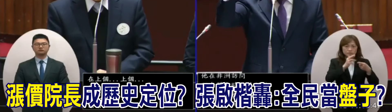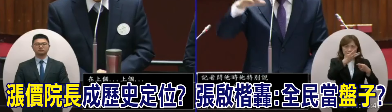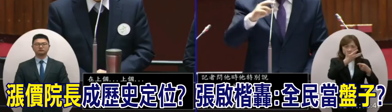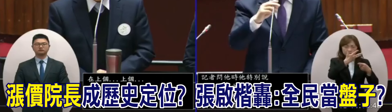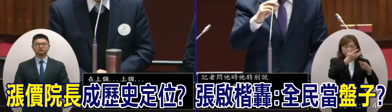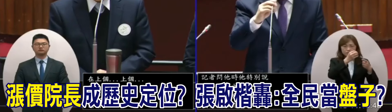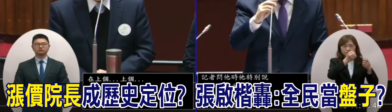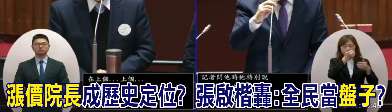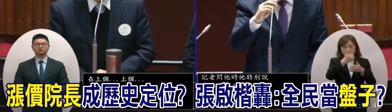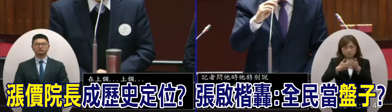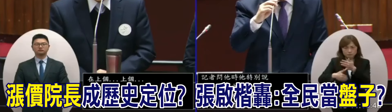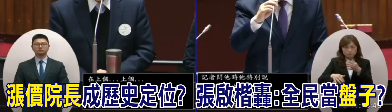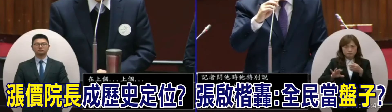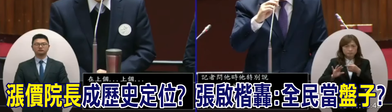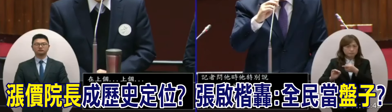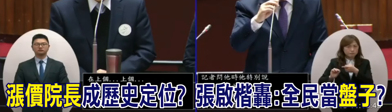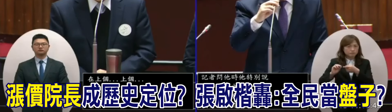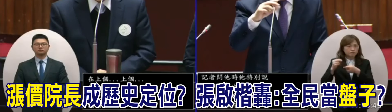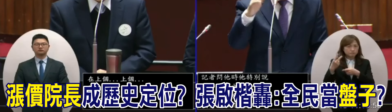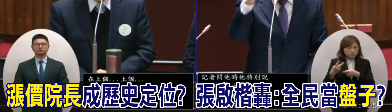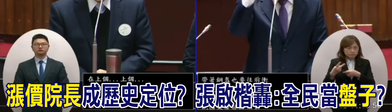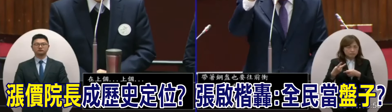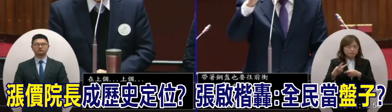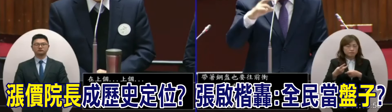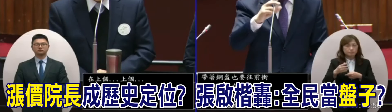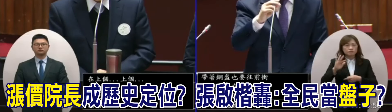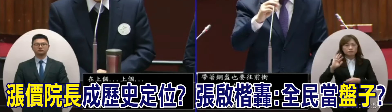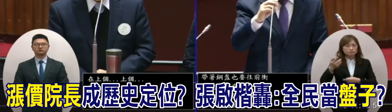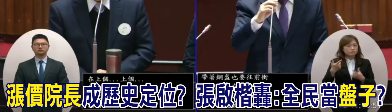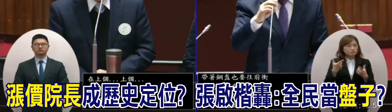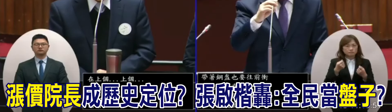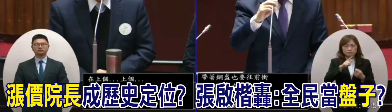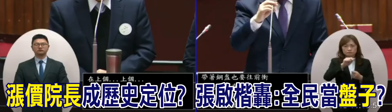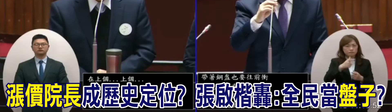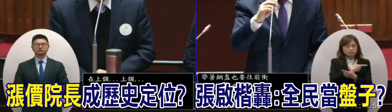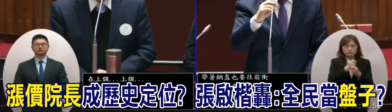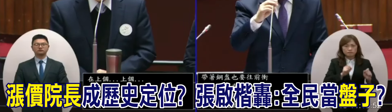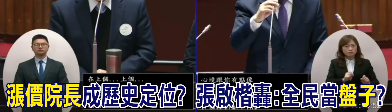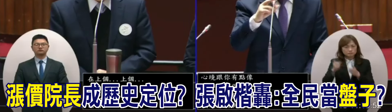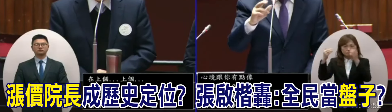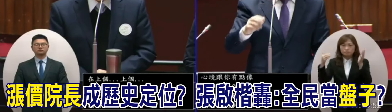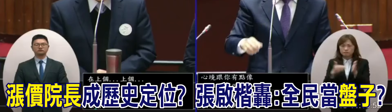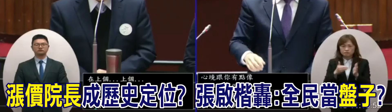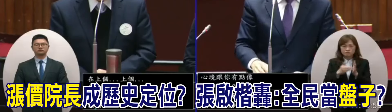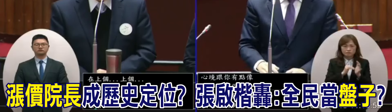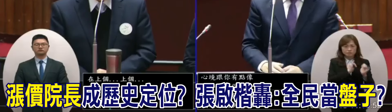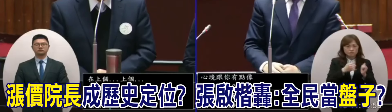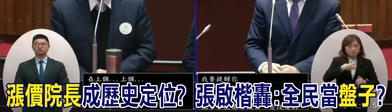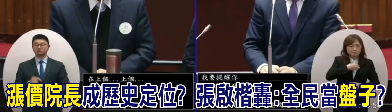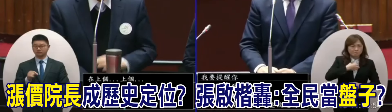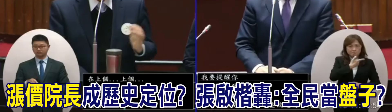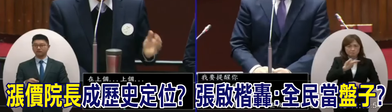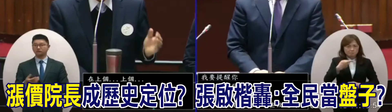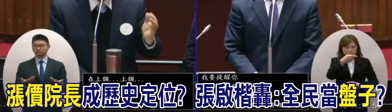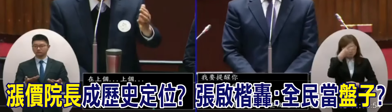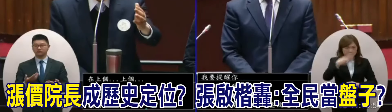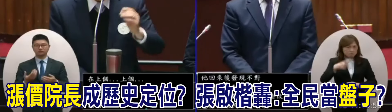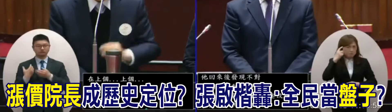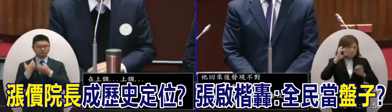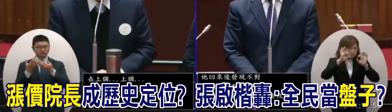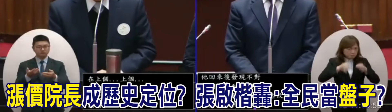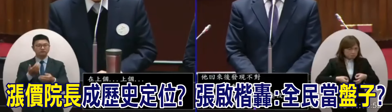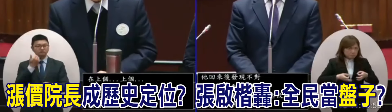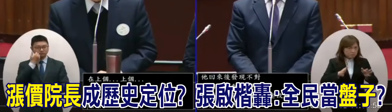为物价已经上去了，民怨很深，你要不要好好再思考一下？ 这个部分我们会让经济部还